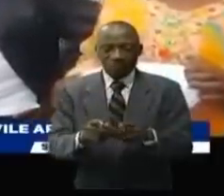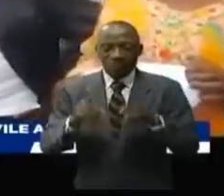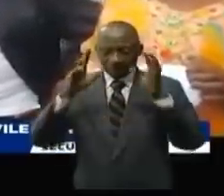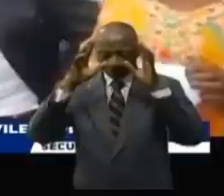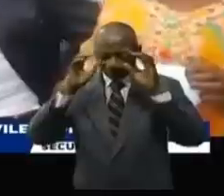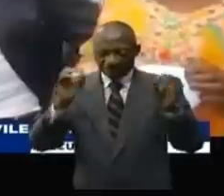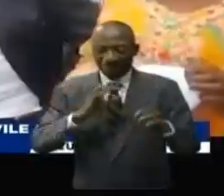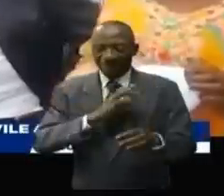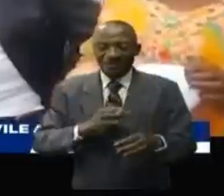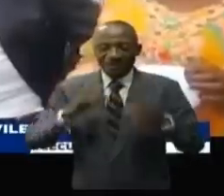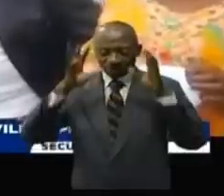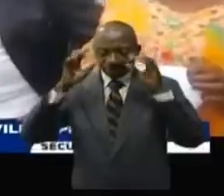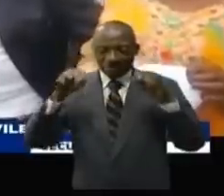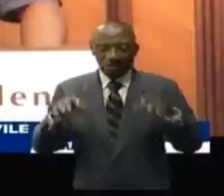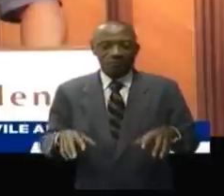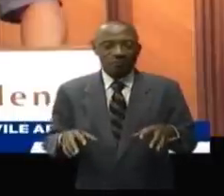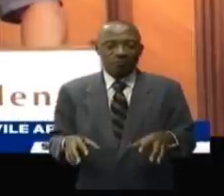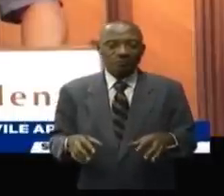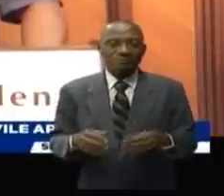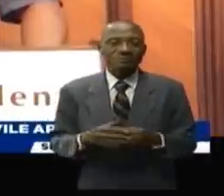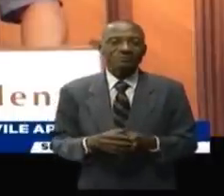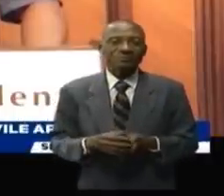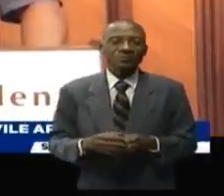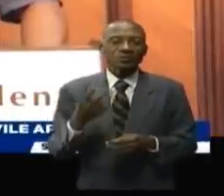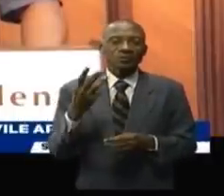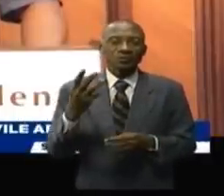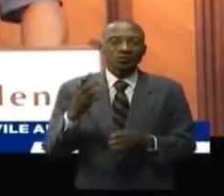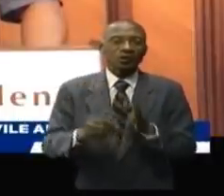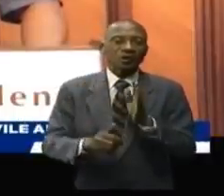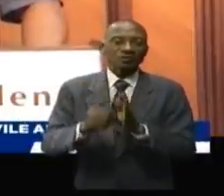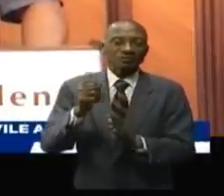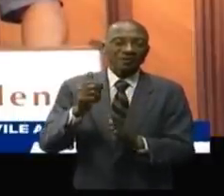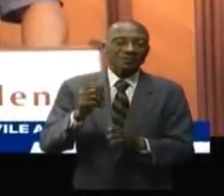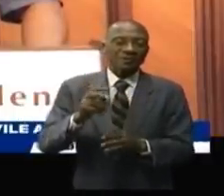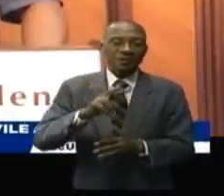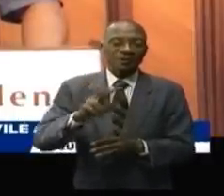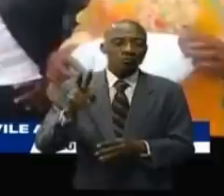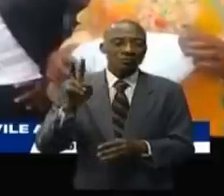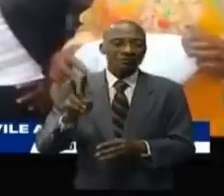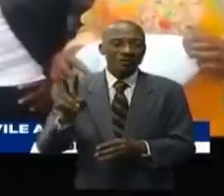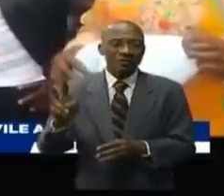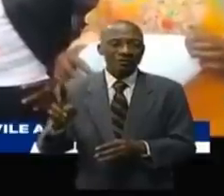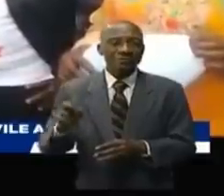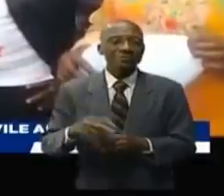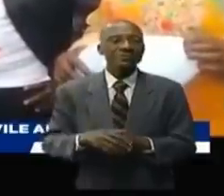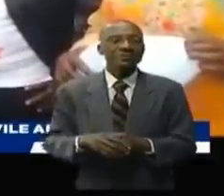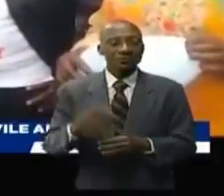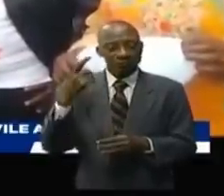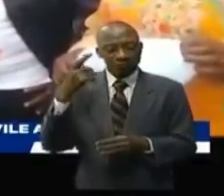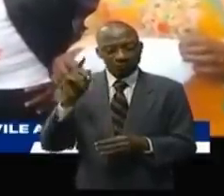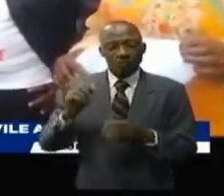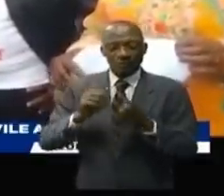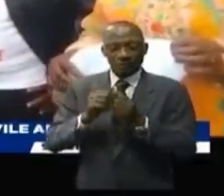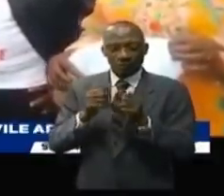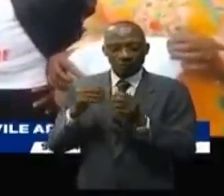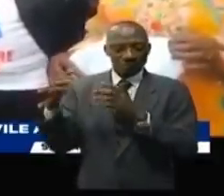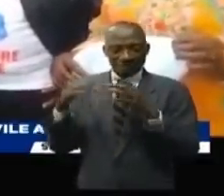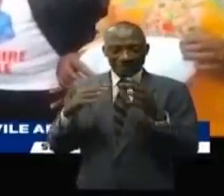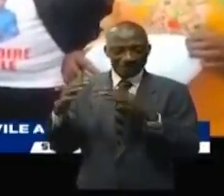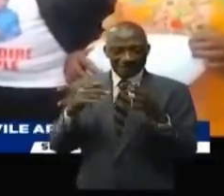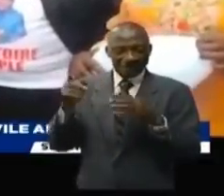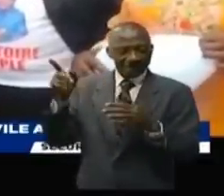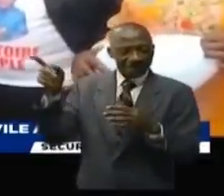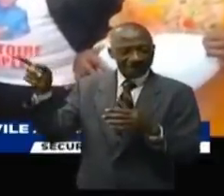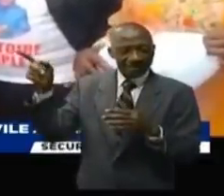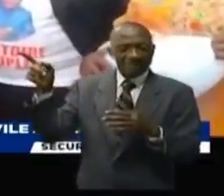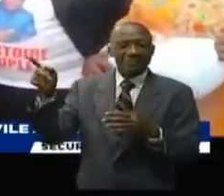du Congo, prononcé le 3 novembre 2022 à propos de l'agression dont notre pays est